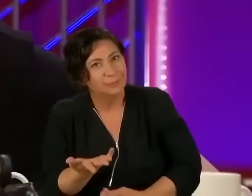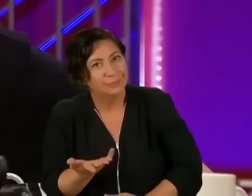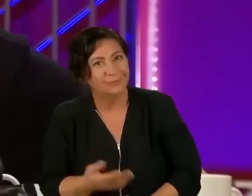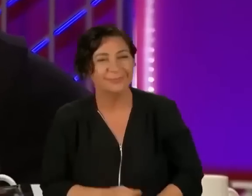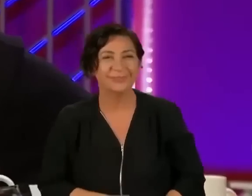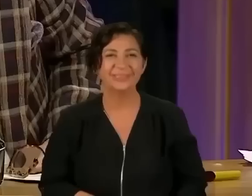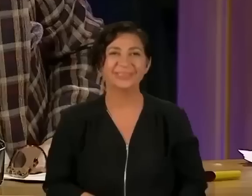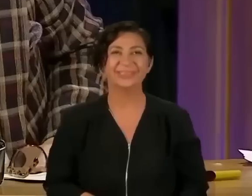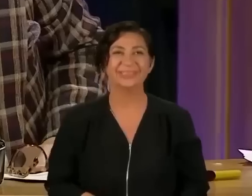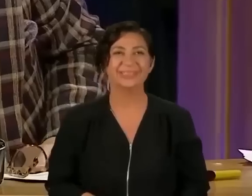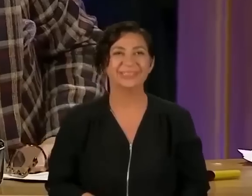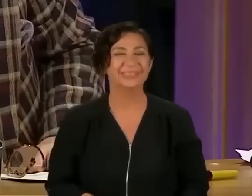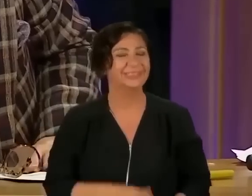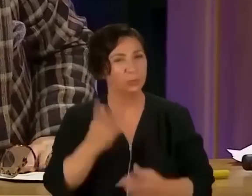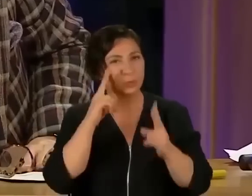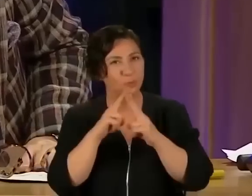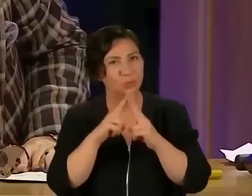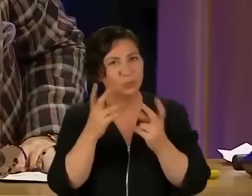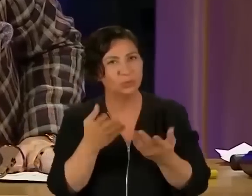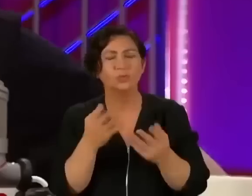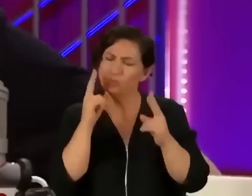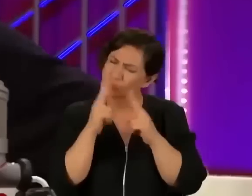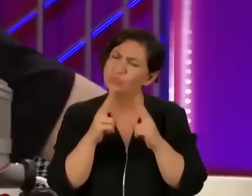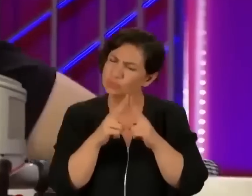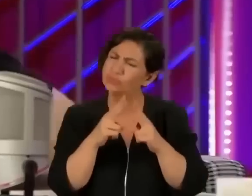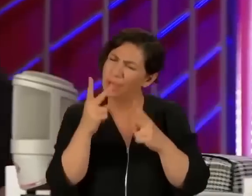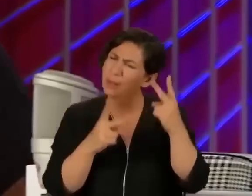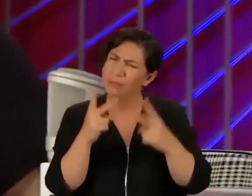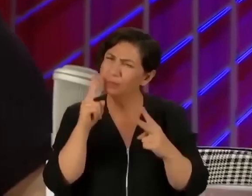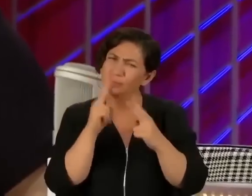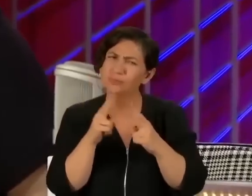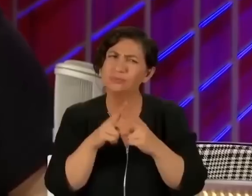olmuyor. Nasıl, görüşüyor musun Nuri Bilge'yle? Görüşüyoruz ya yani.